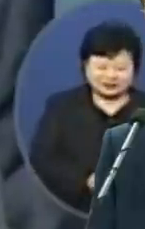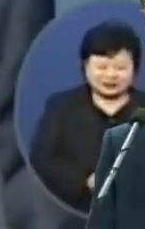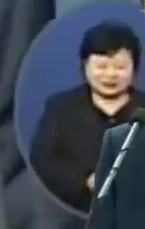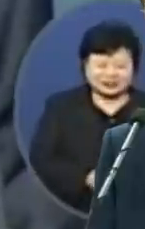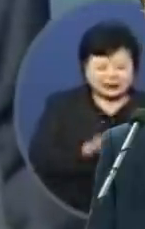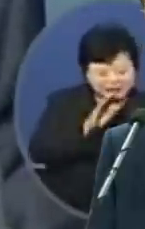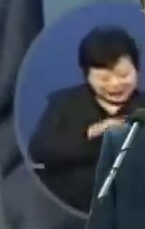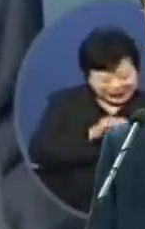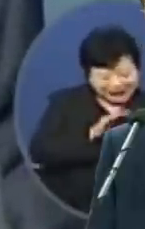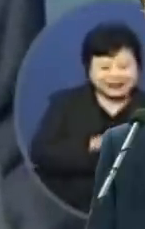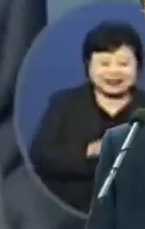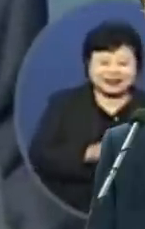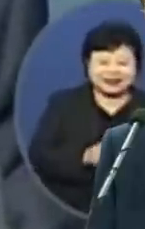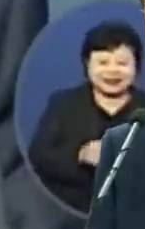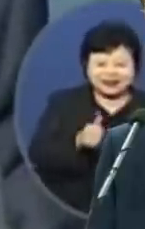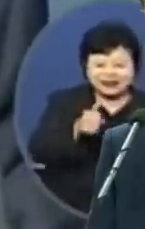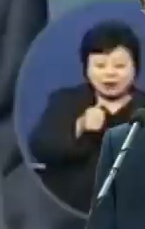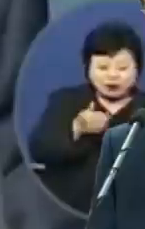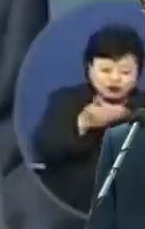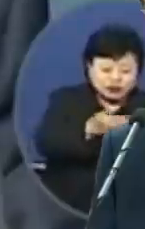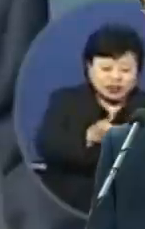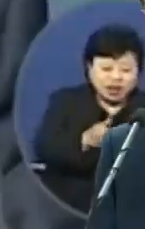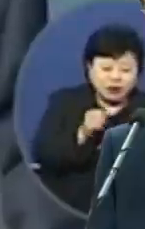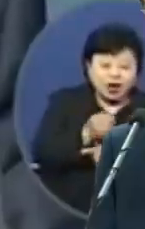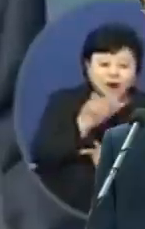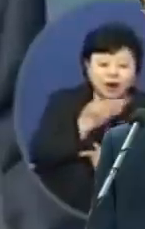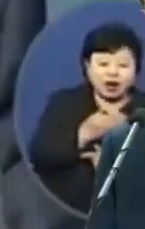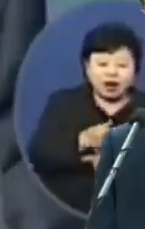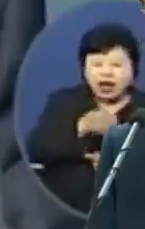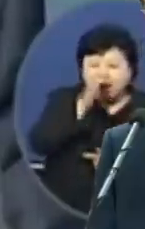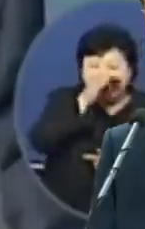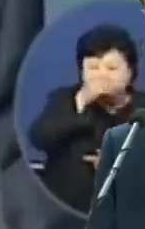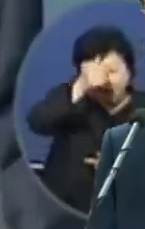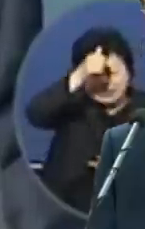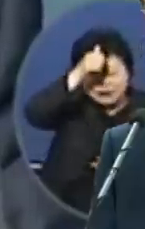그래 남편에게 주었었습니다. 이 바보 같은 아담이